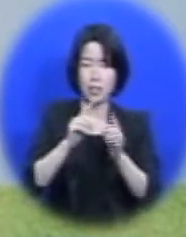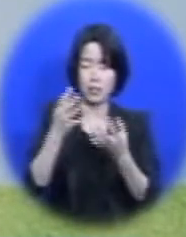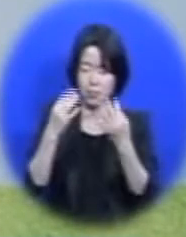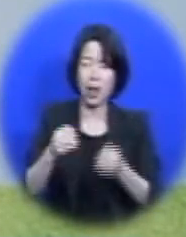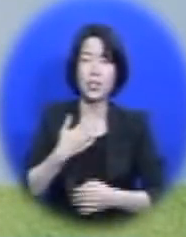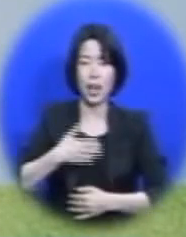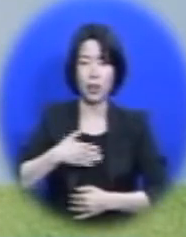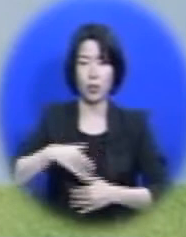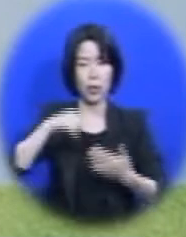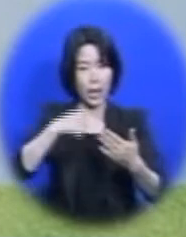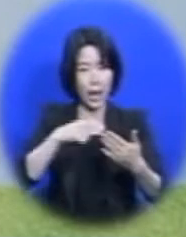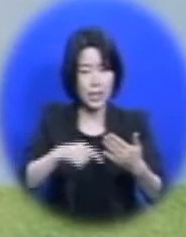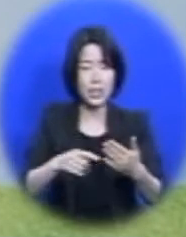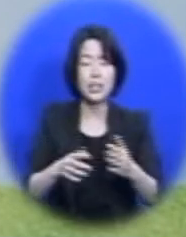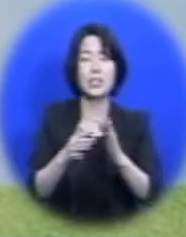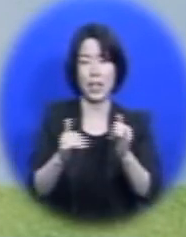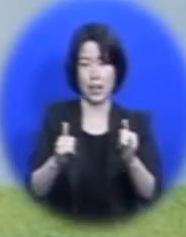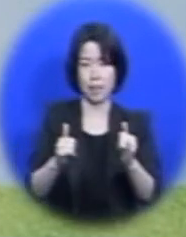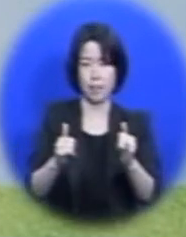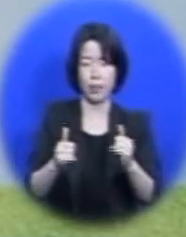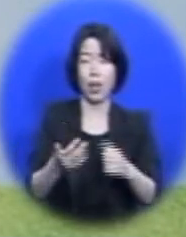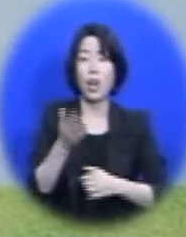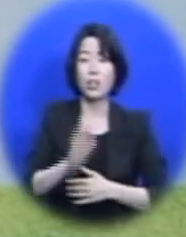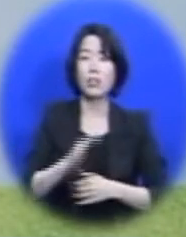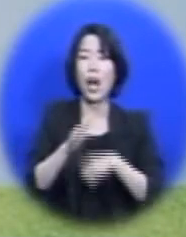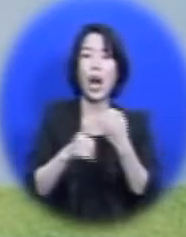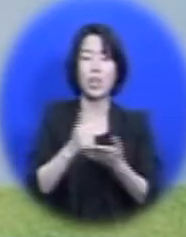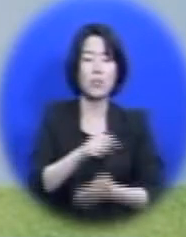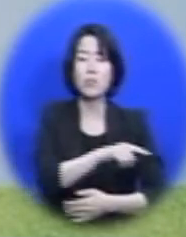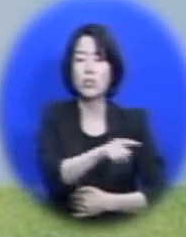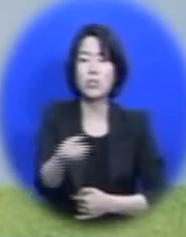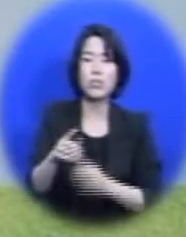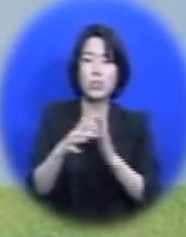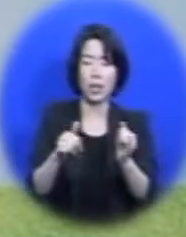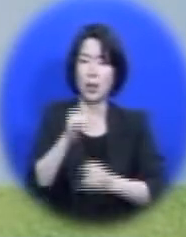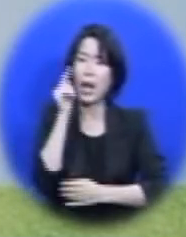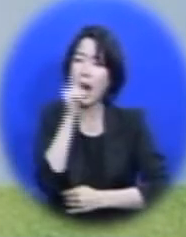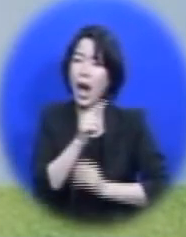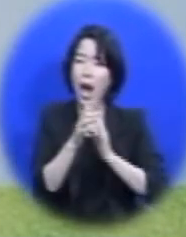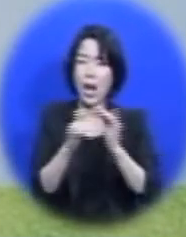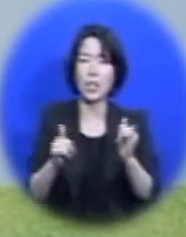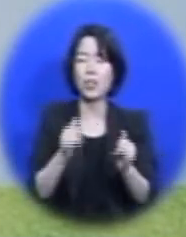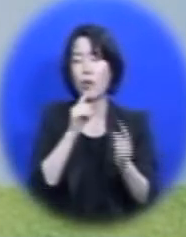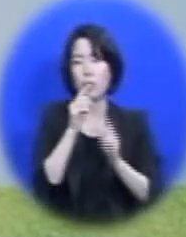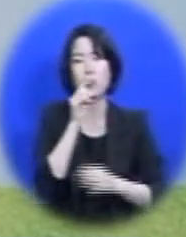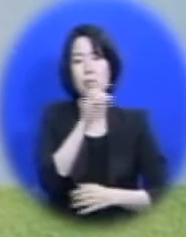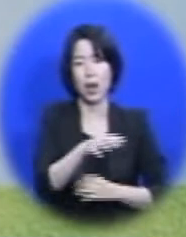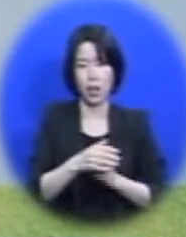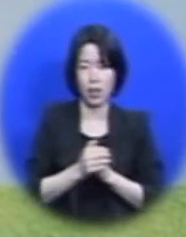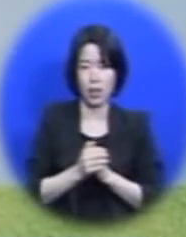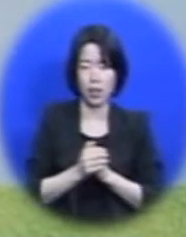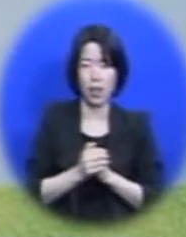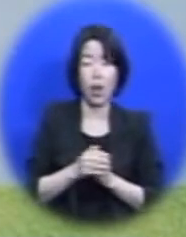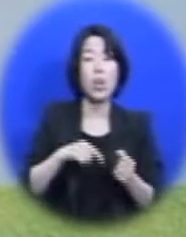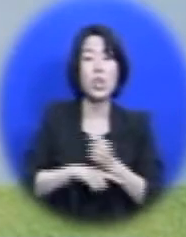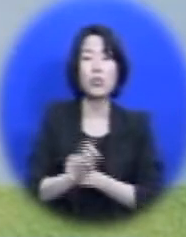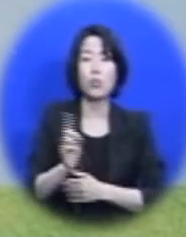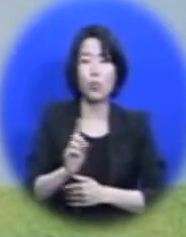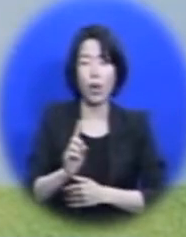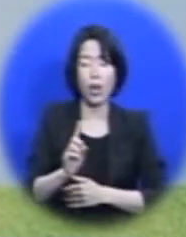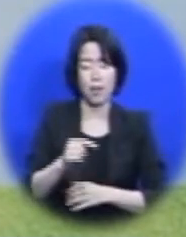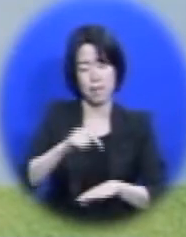말씀을 가르치는 사람들이었다는 거예요. 그런데 하나님이 그들에게 악인이라고 말씀하셨습니다. 이유는 마음이